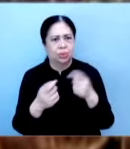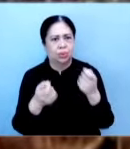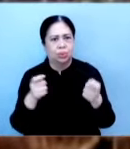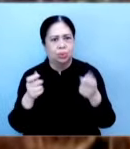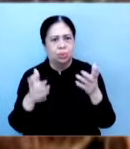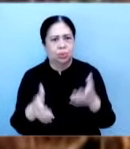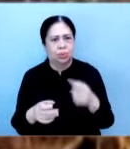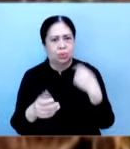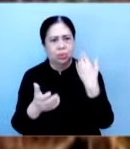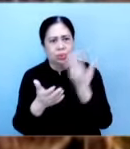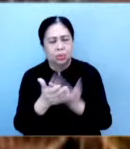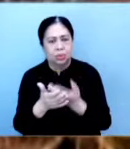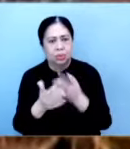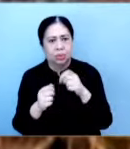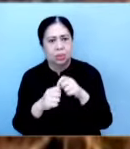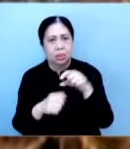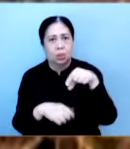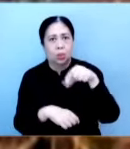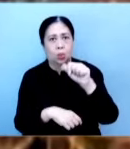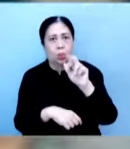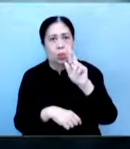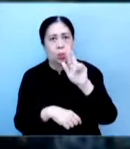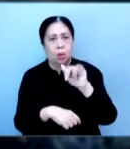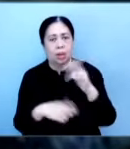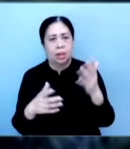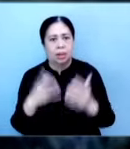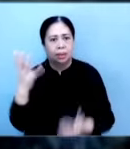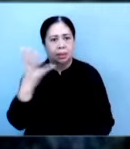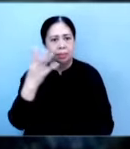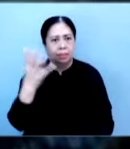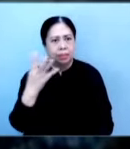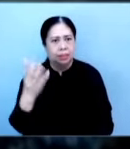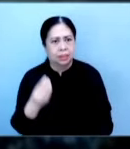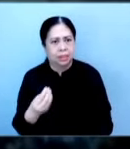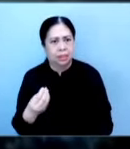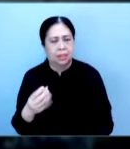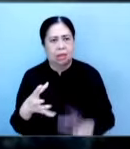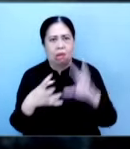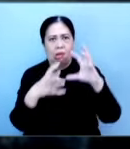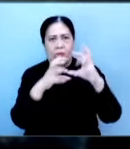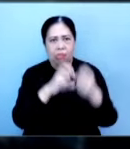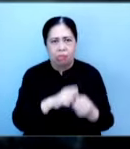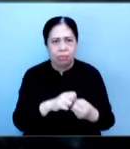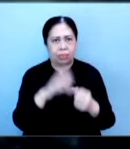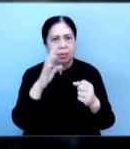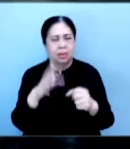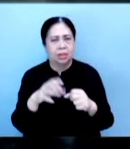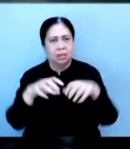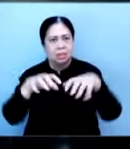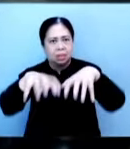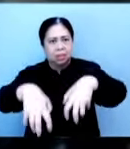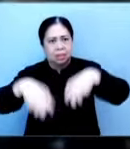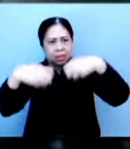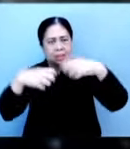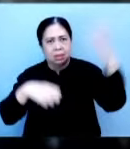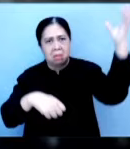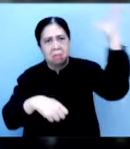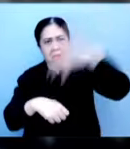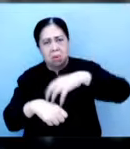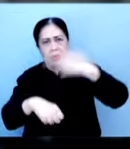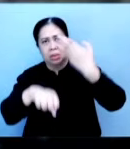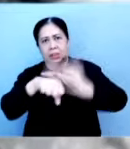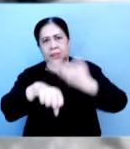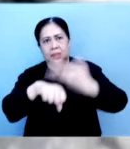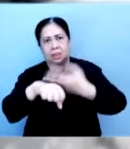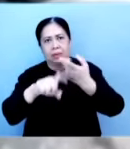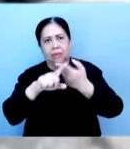ng mga pulis sa isang quar site sa tuwi Batangas nagka yupyup naman ang kanyang bako na nabagsakan ng malalaking tipak na bato mula